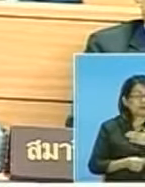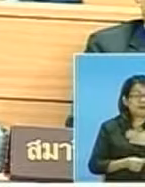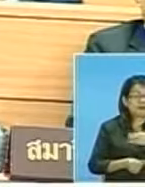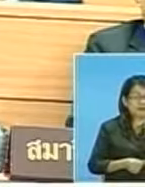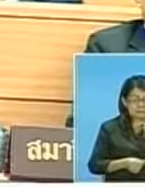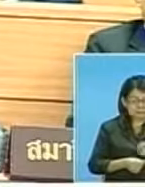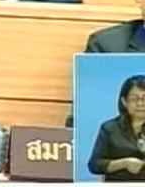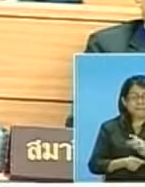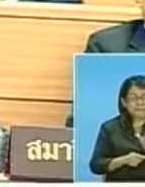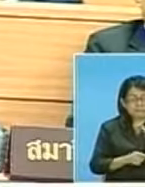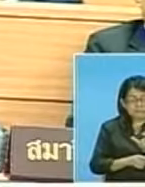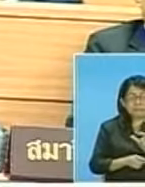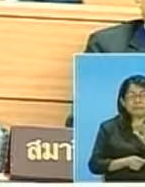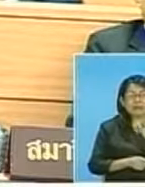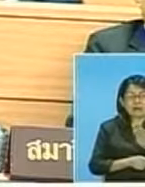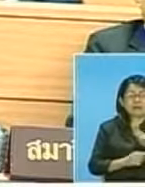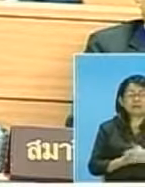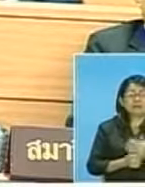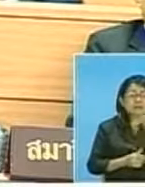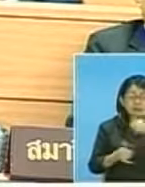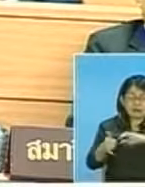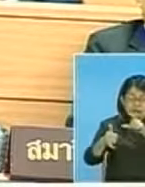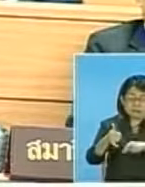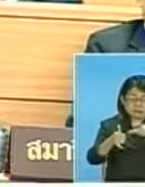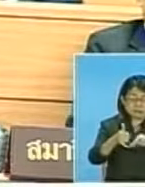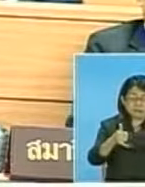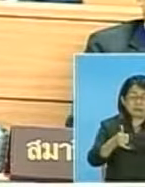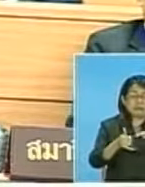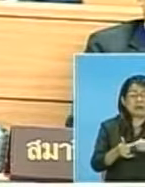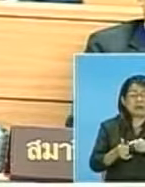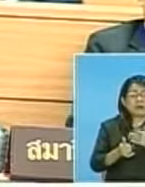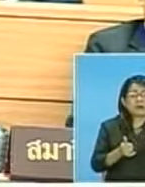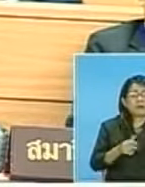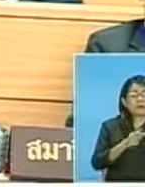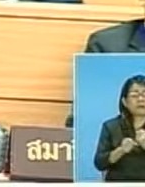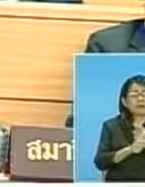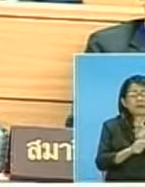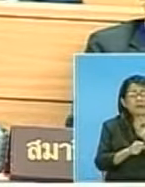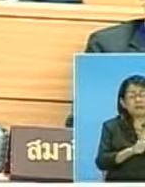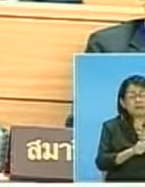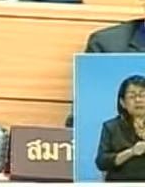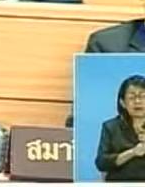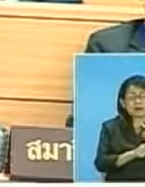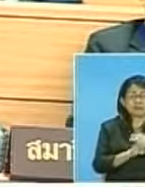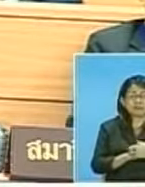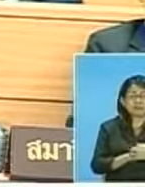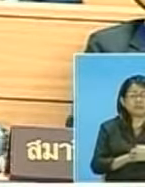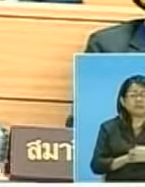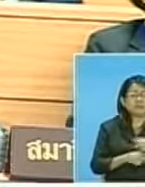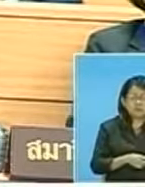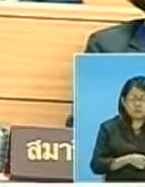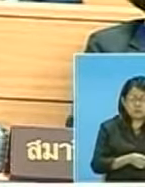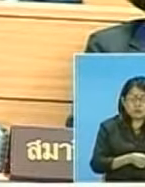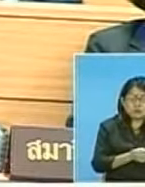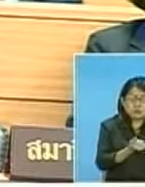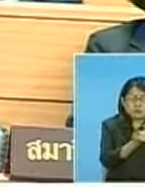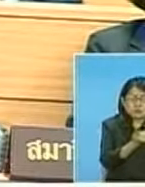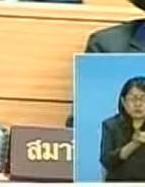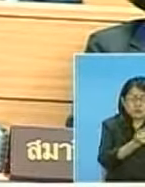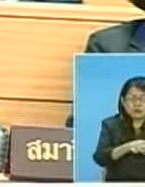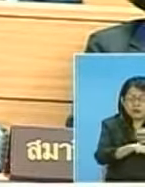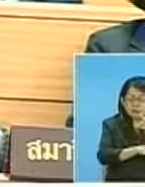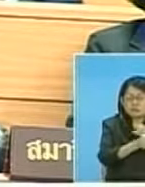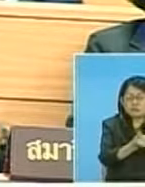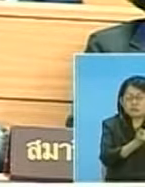กำหนด5ไว้ด้วยนะฮะก็เพราะว่าบุคคลเหล่านี้ว่าไปแล้วเนี่ยเพิ่ง 2-3 ปีเนี่ยก็ยังไม่สามารถจะทิ้งการเมืองไปได้ก็ยังจะติดใจ